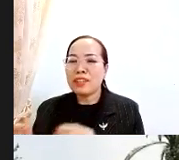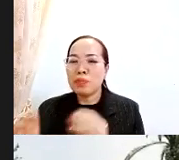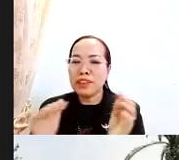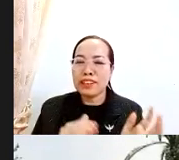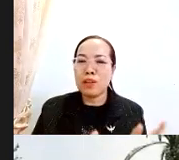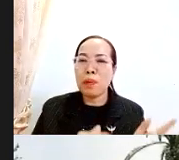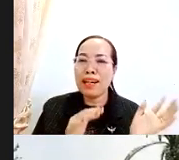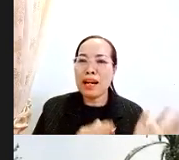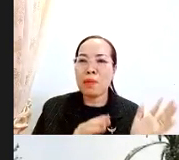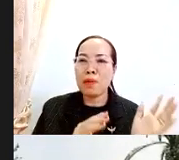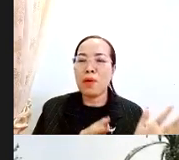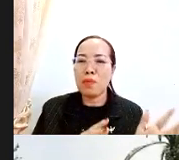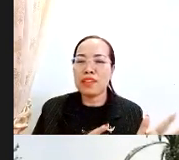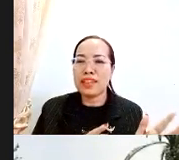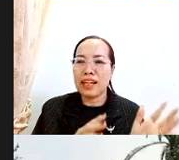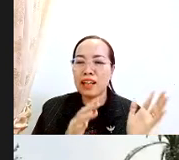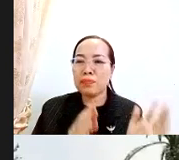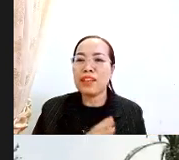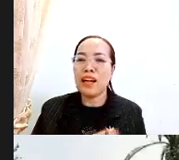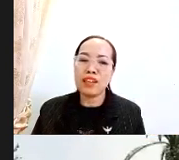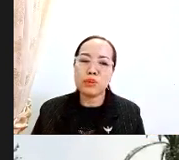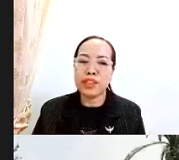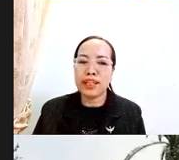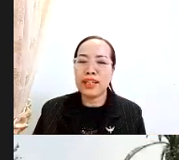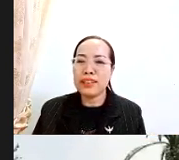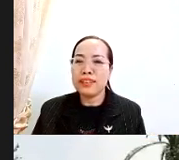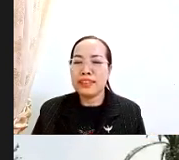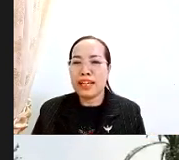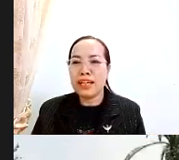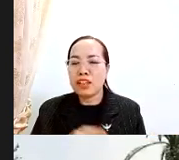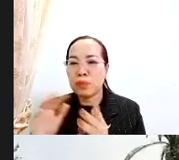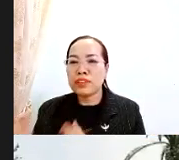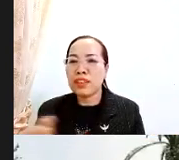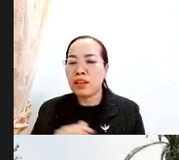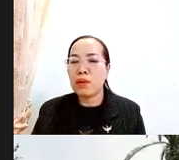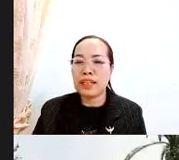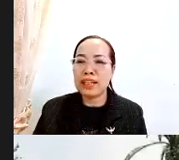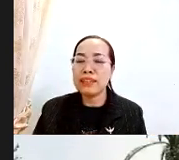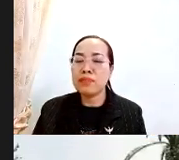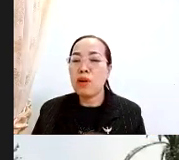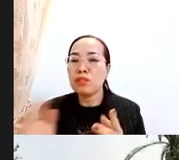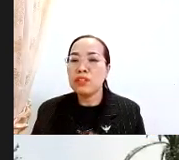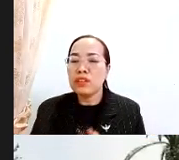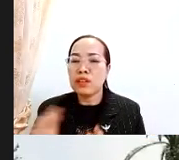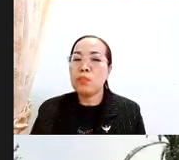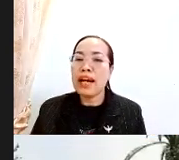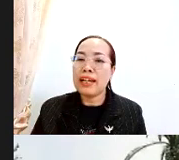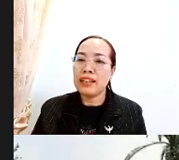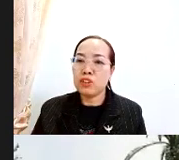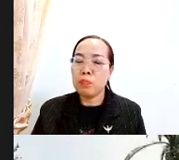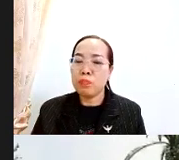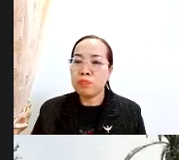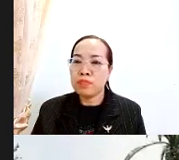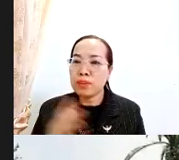នេះ ហើយ ដែល ធ្វើ ឲ្យ នាង ខ្ញុំ ផ្លាស់ ប្ដូរ ហ្មង ចា អត់ មាន អង្គ យូរ ទេ ចា sponsor គាត់ ខាង បង កុំ